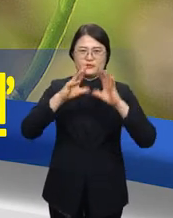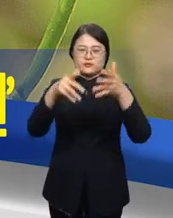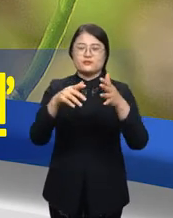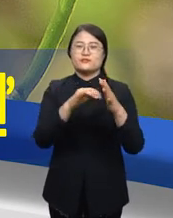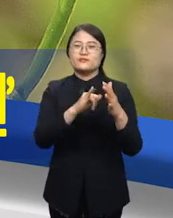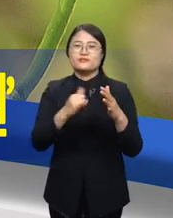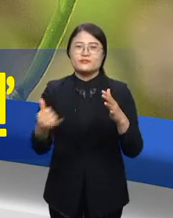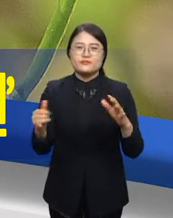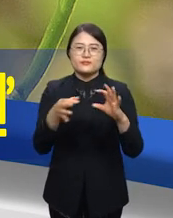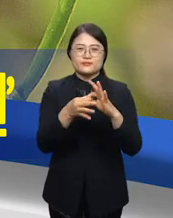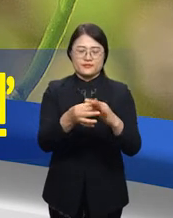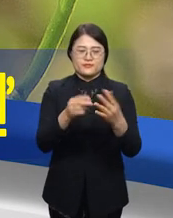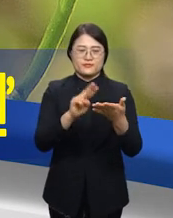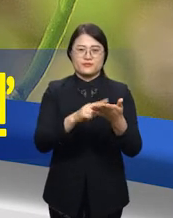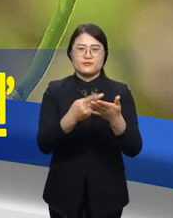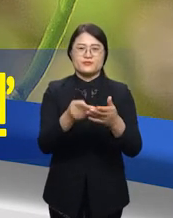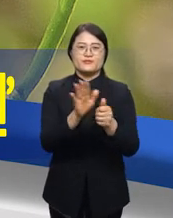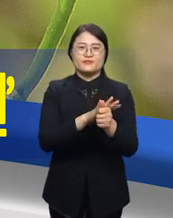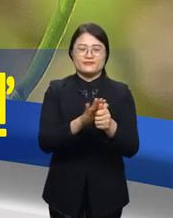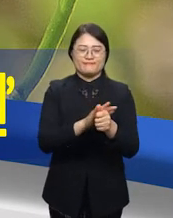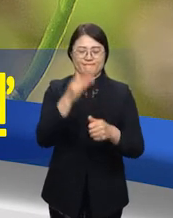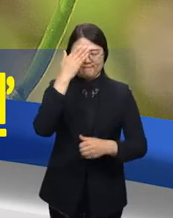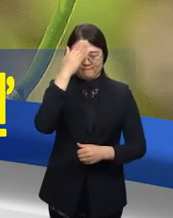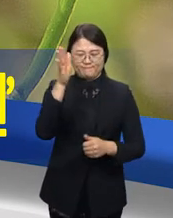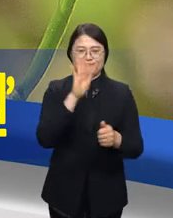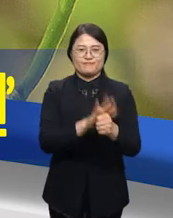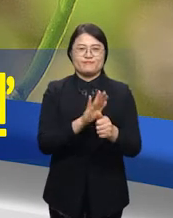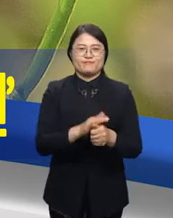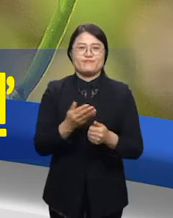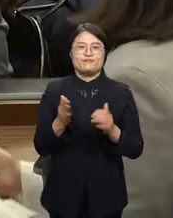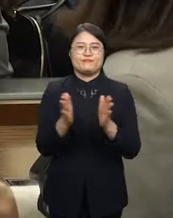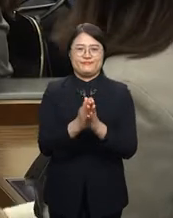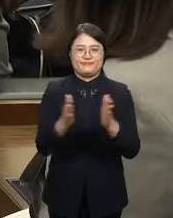가족관계 번역 서비스 무상 지원을 시행하겠다고 나섰습니다.